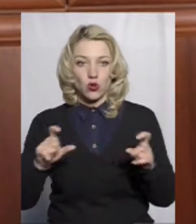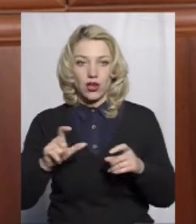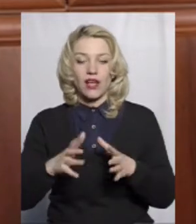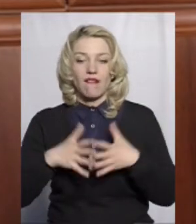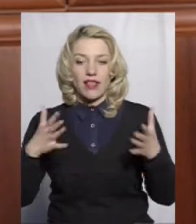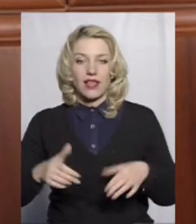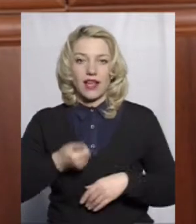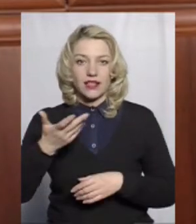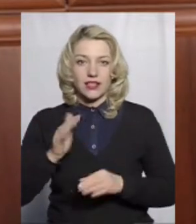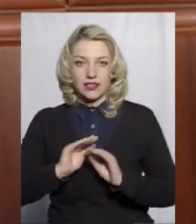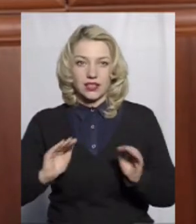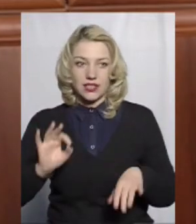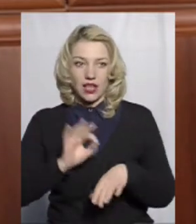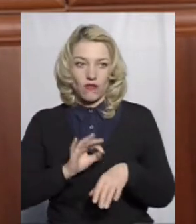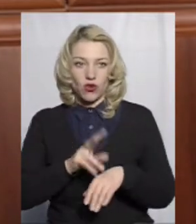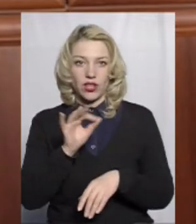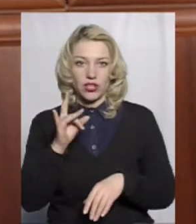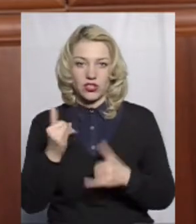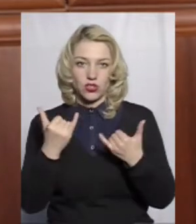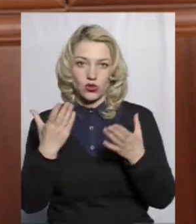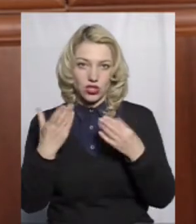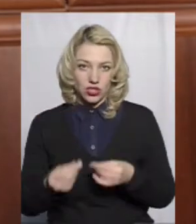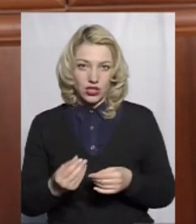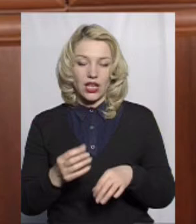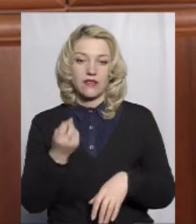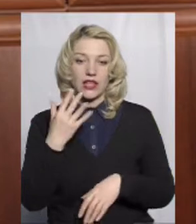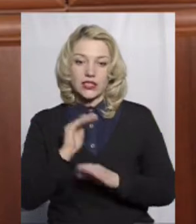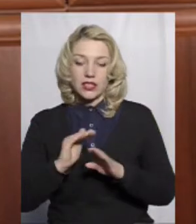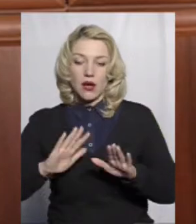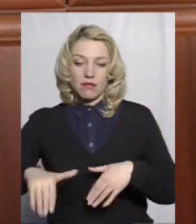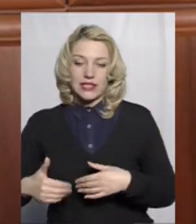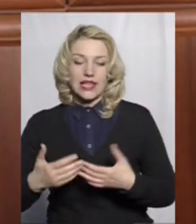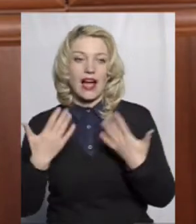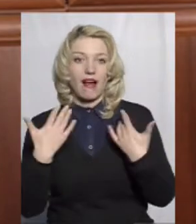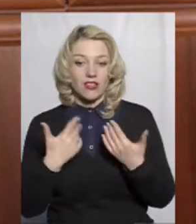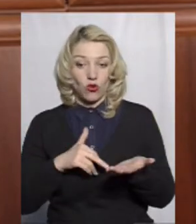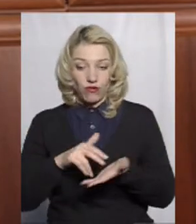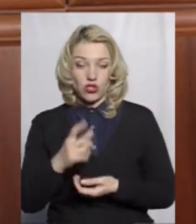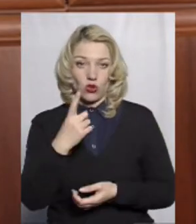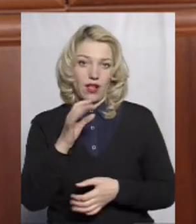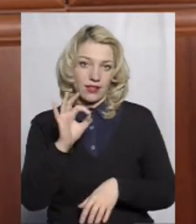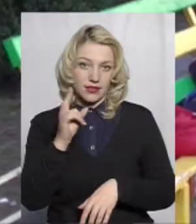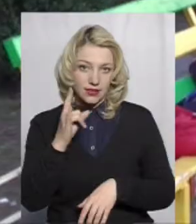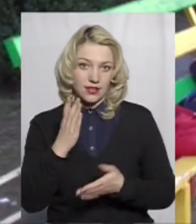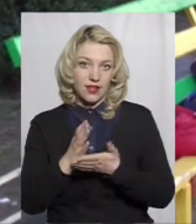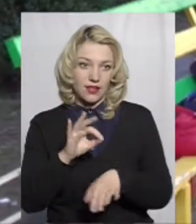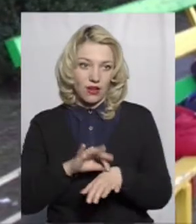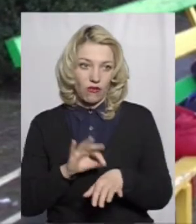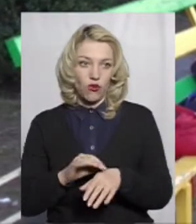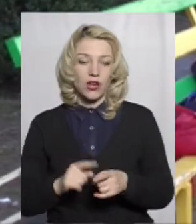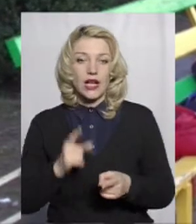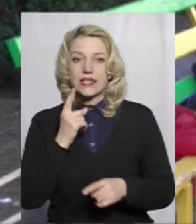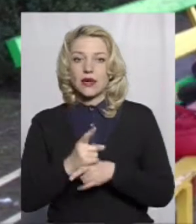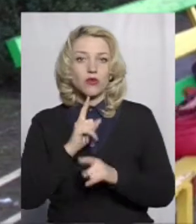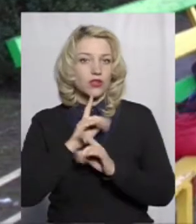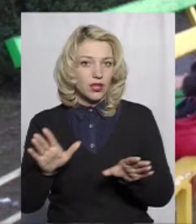кількість дітей захворювань на кір. На сьогоднішній день 12 дітей. От після канікул вийшли, і вже дитина одна захворіла на кір. Заборони не